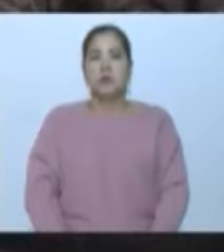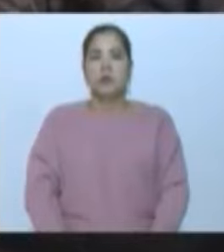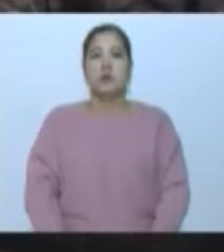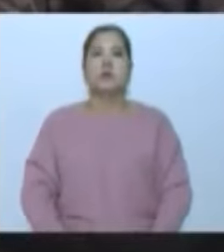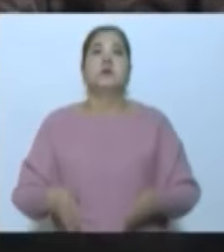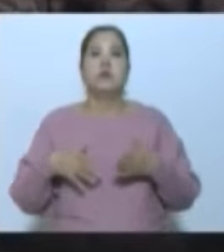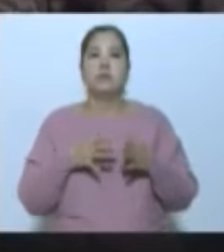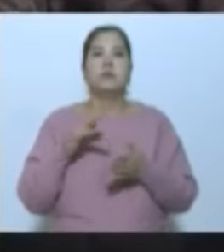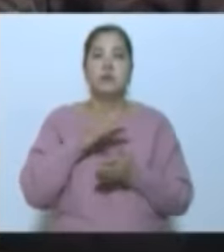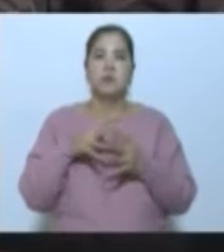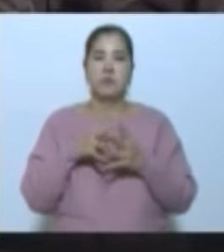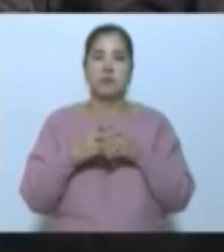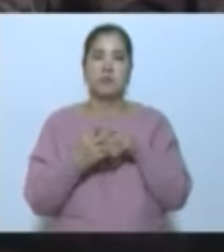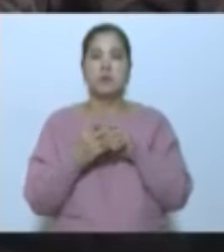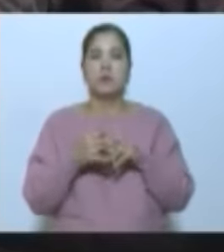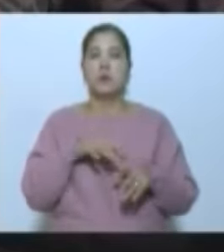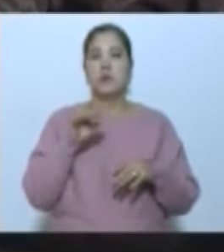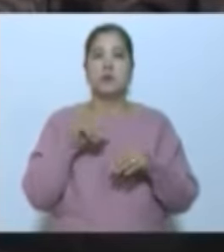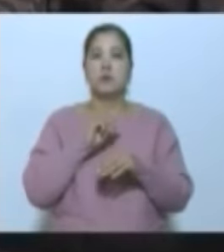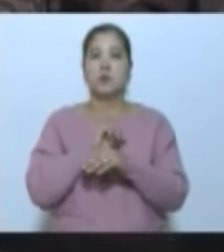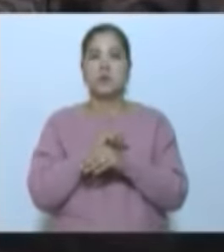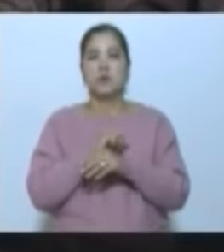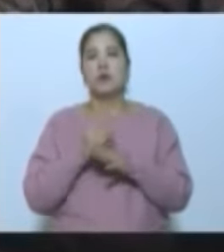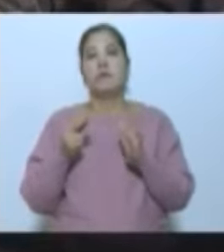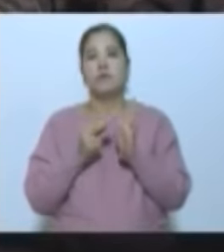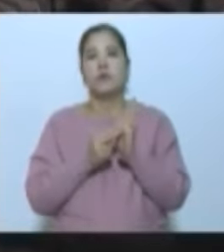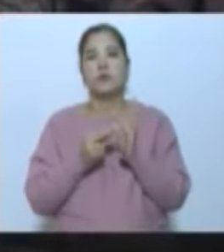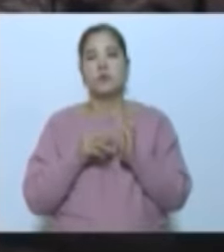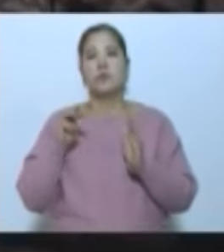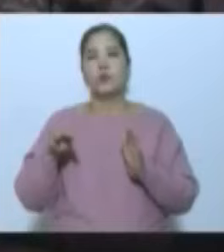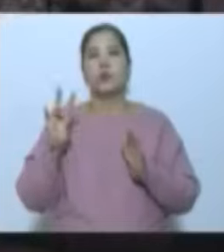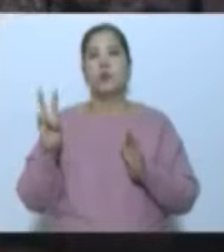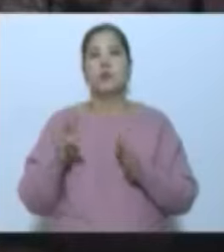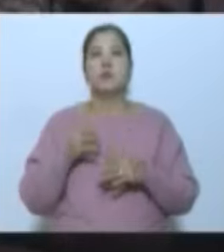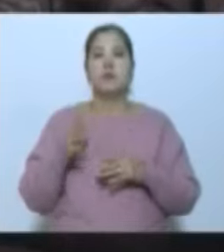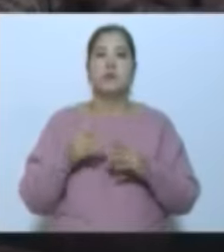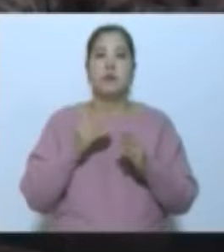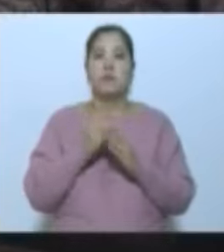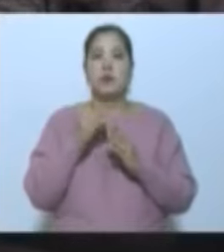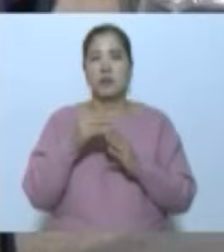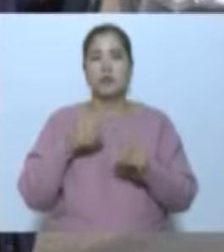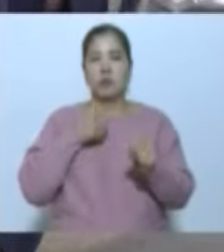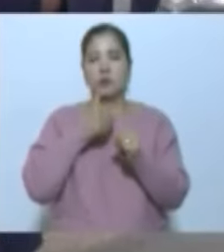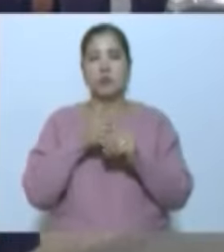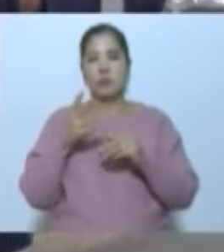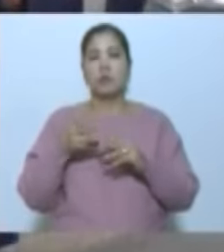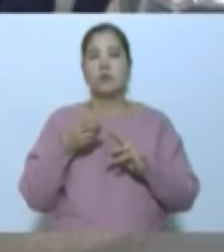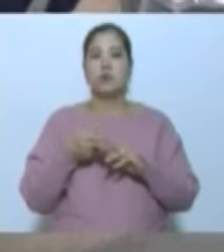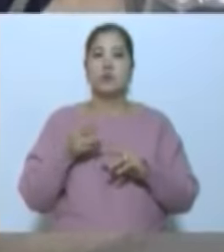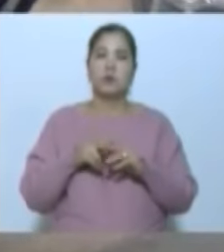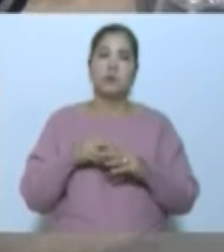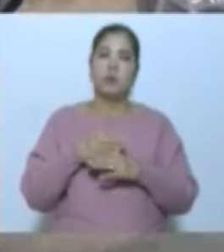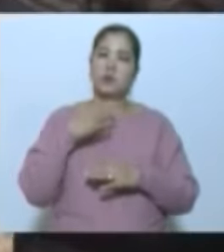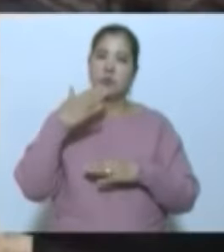На подъездной дороге установили ограничивающий знак 8 тонн, и это единственная мера, сделанная до сих пор. Но уже поздно. Ни